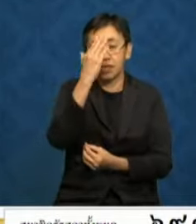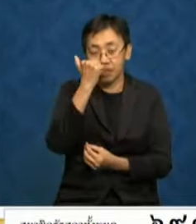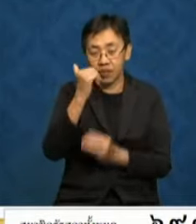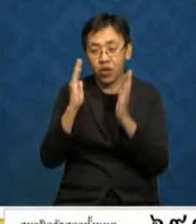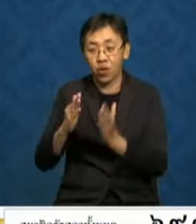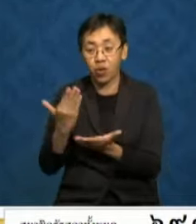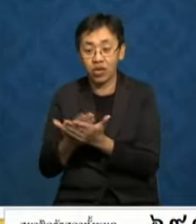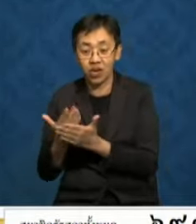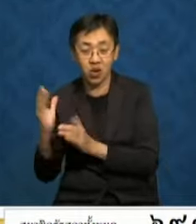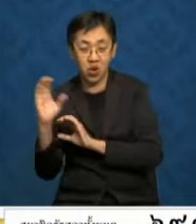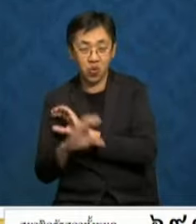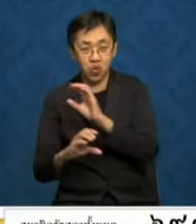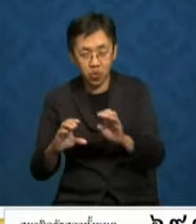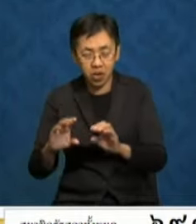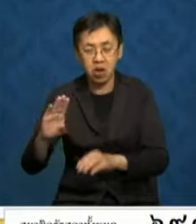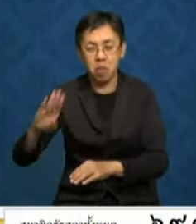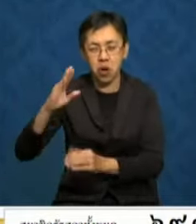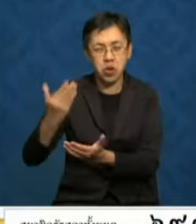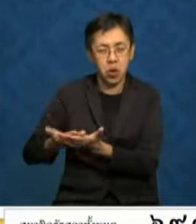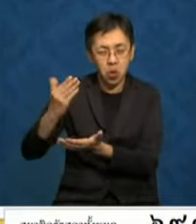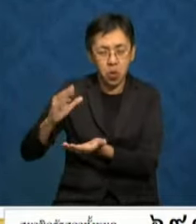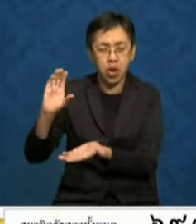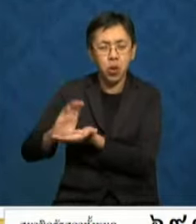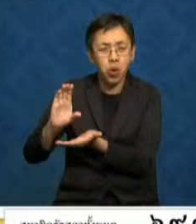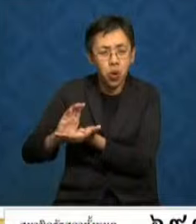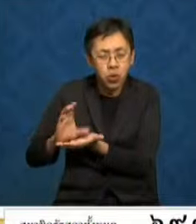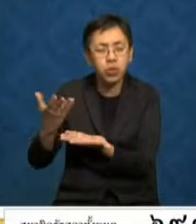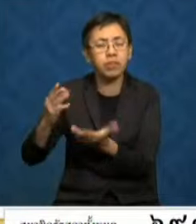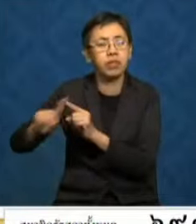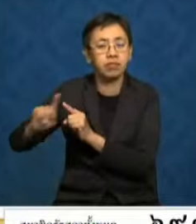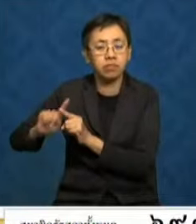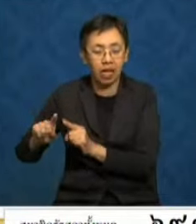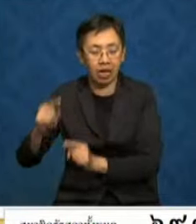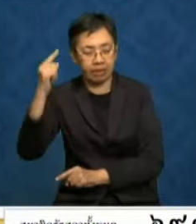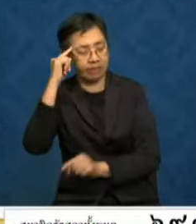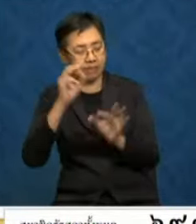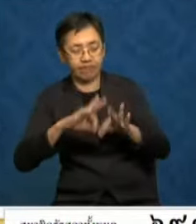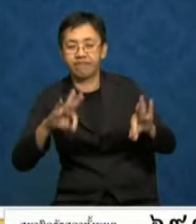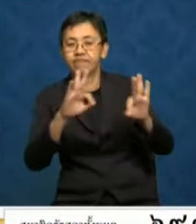นรายใหญ่นักลงทุนระดับสถาบันกองทุนต่างๆ